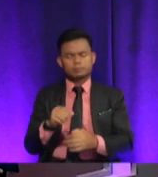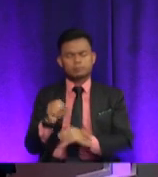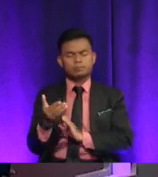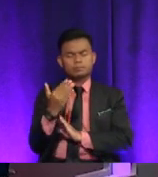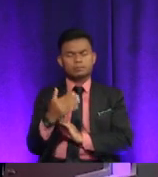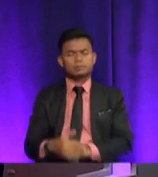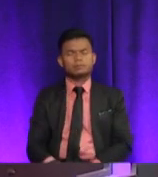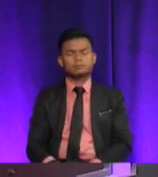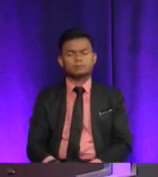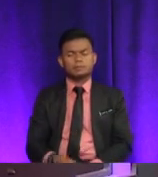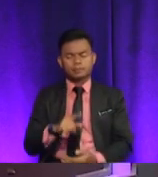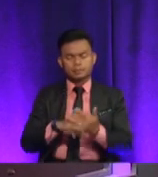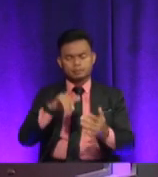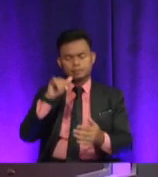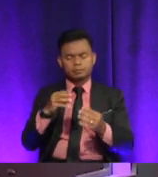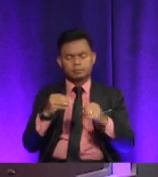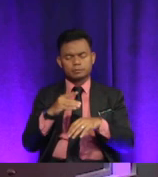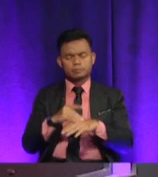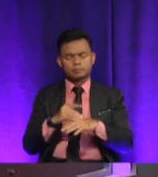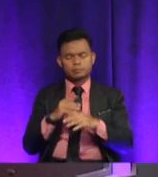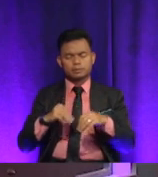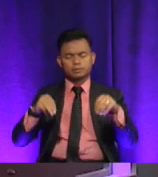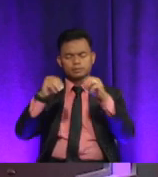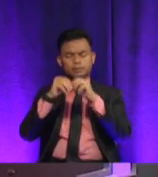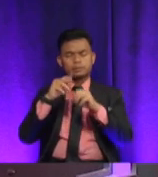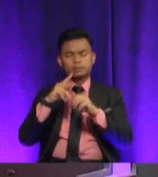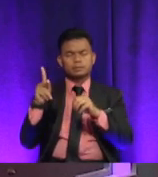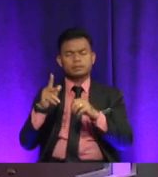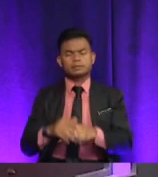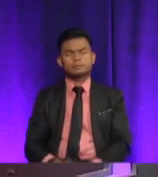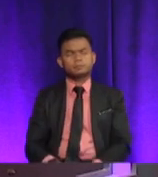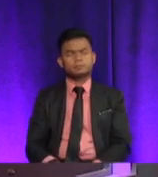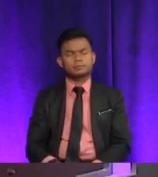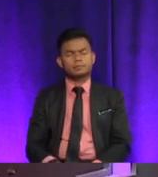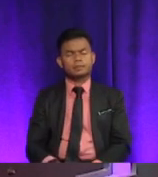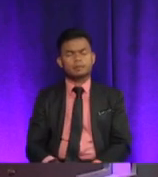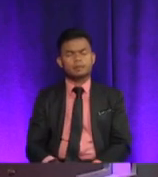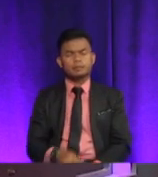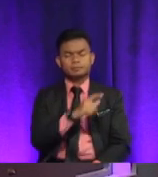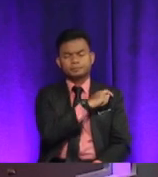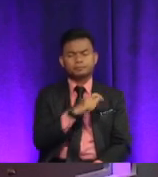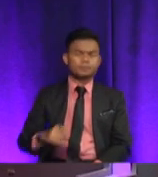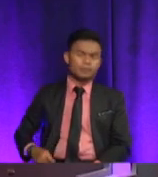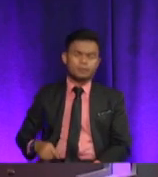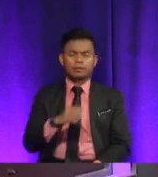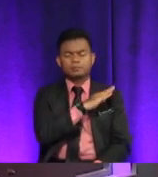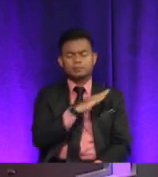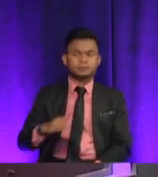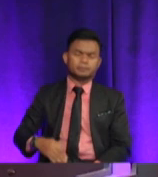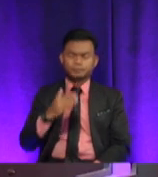Oke jadi untuk rangkap yang pertama kita melihat di sini titah Baginda Raja sultani Mengapakah hutan jadi begini